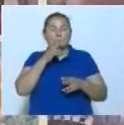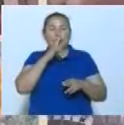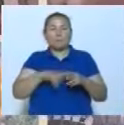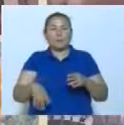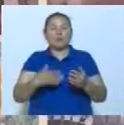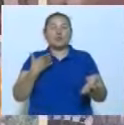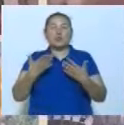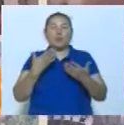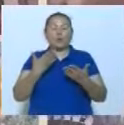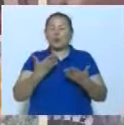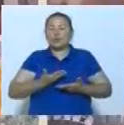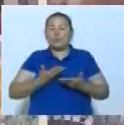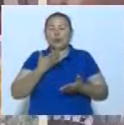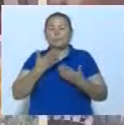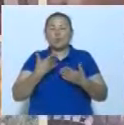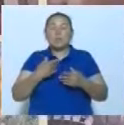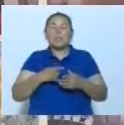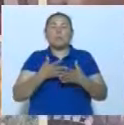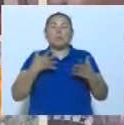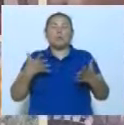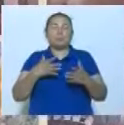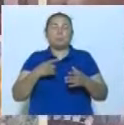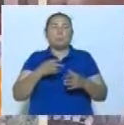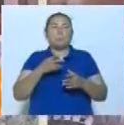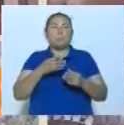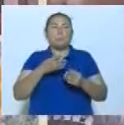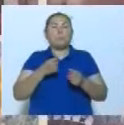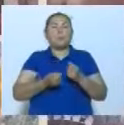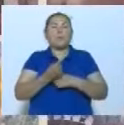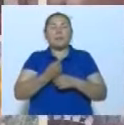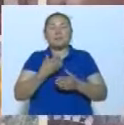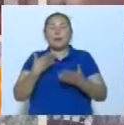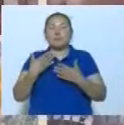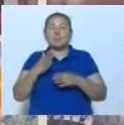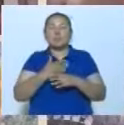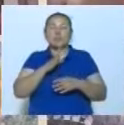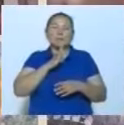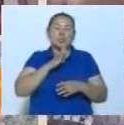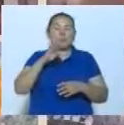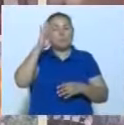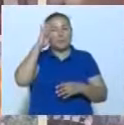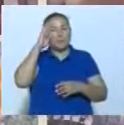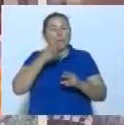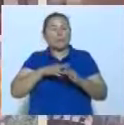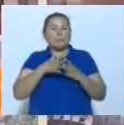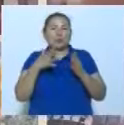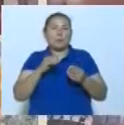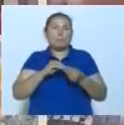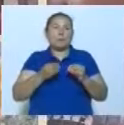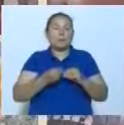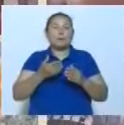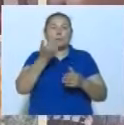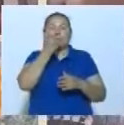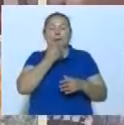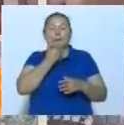живое общение Кроме того появляется ВС большая пропасть в общении между девушками и парнями на самом деле это большая проблема и благодаря